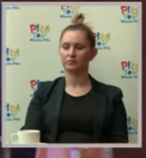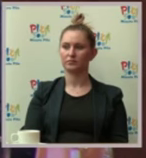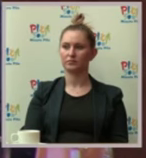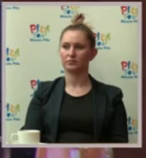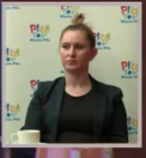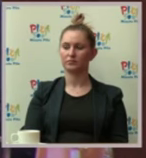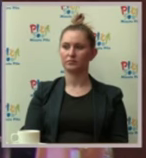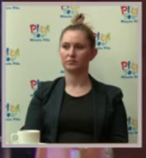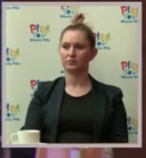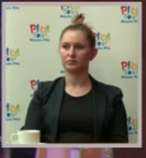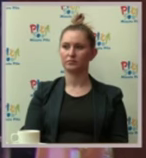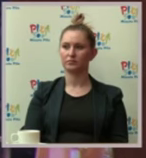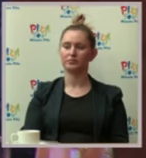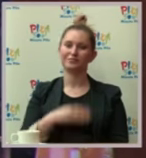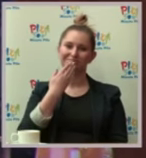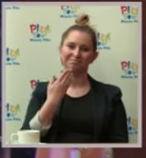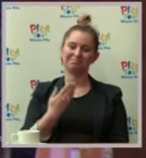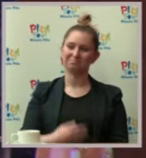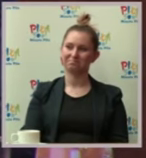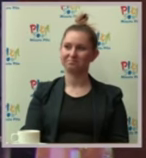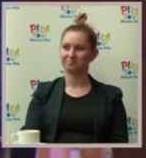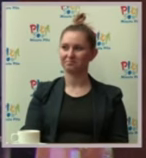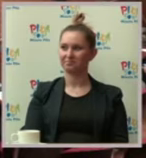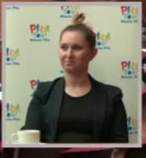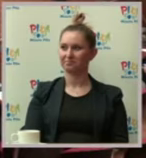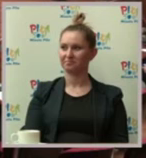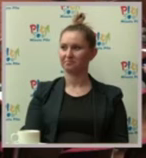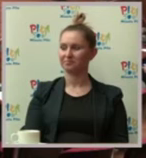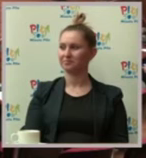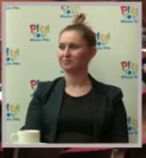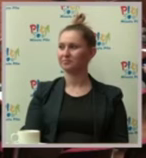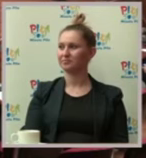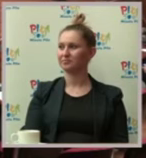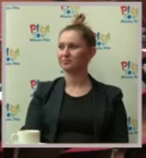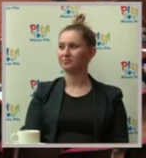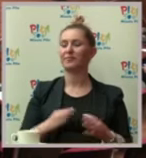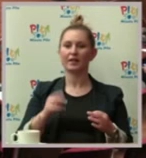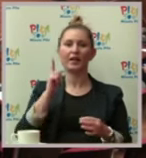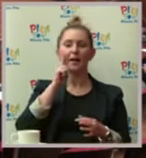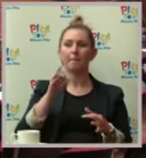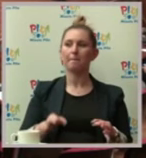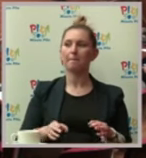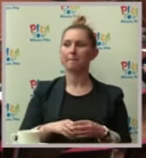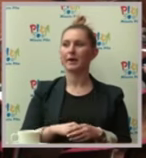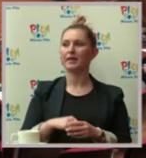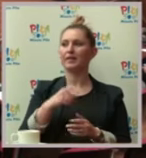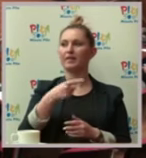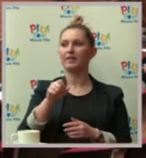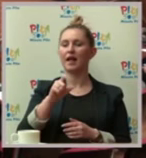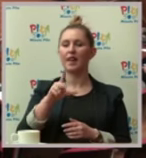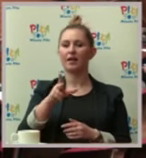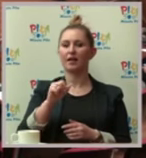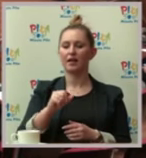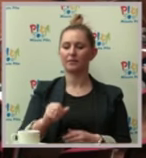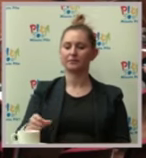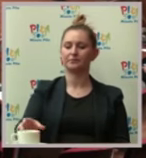aktywności inwestowania. Dziękuję. Dziękuję bardzo. Pan radny, pan przewodniczący Paweł Dalko, bardzo